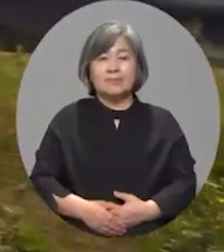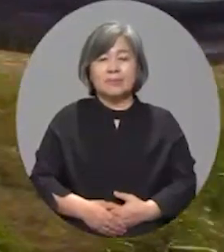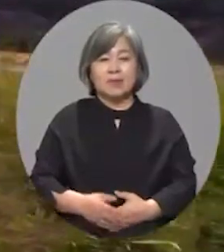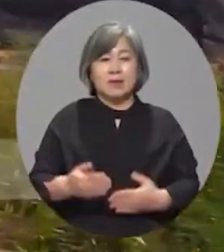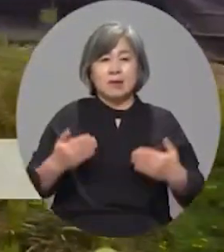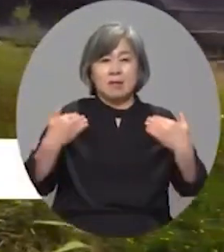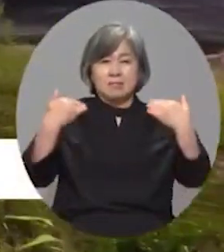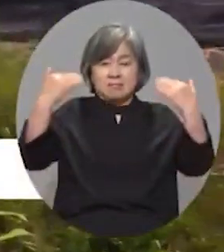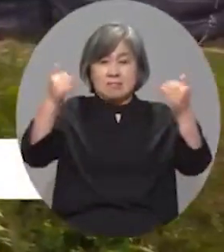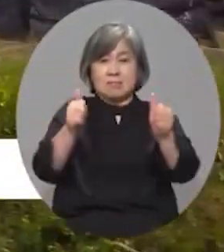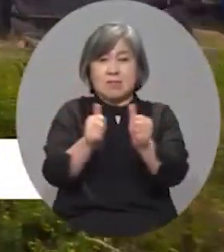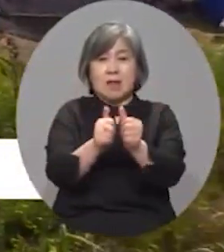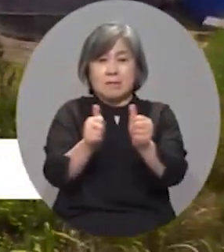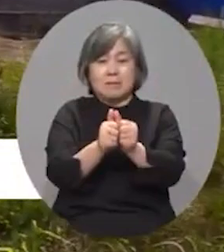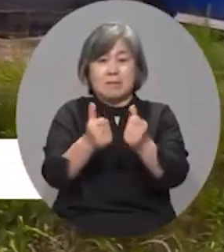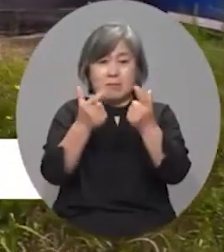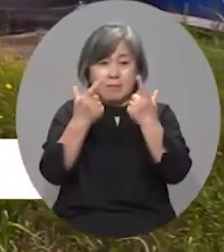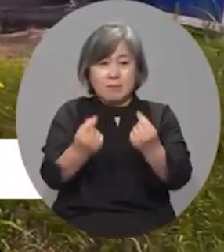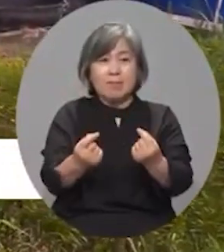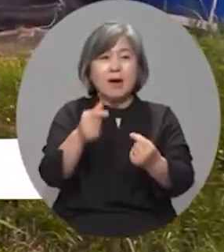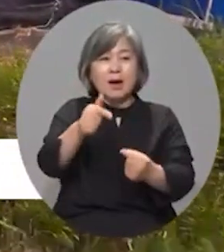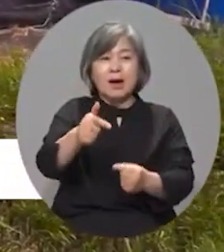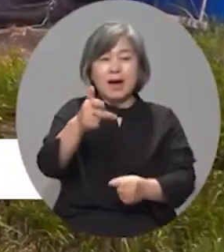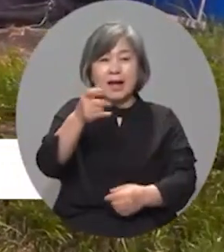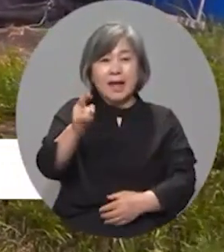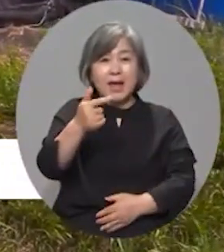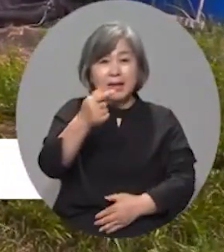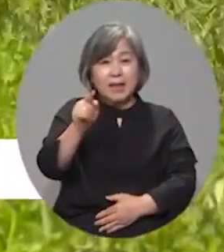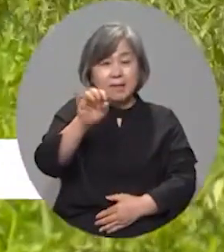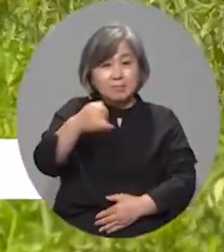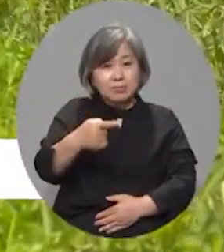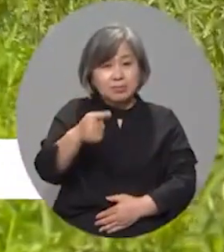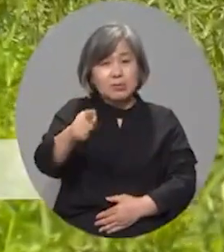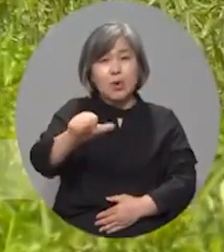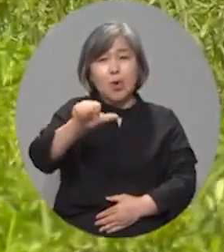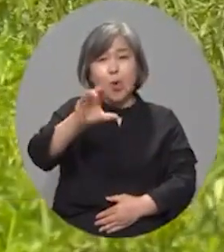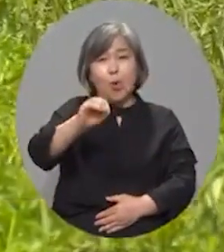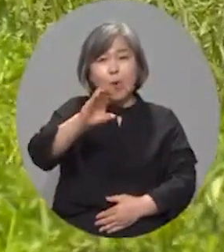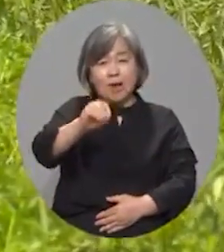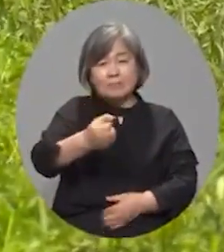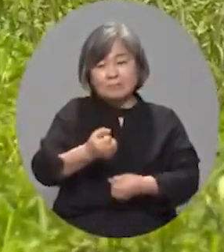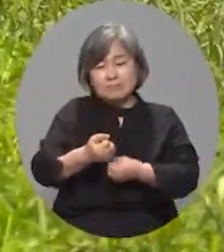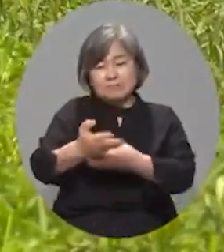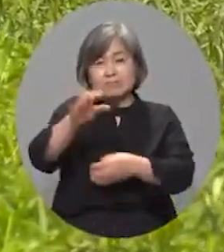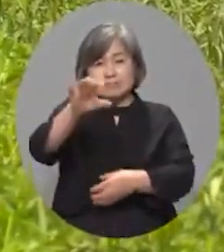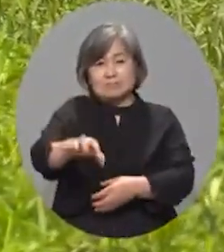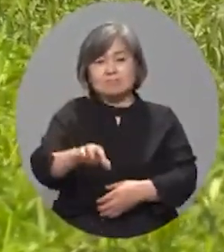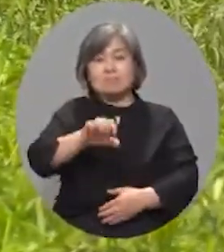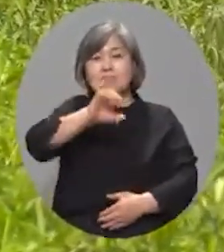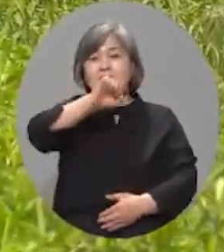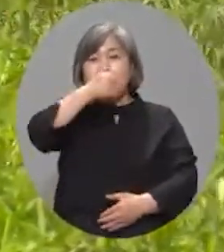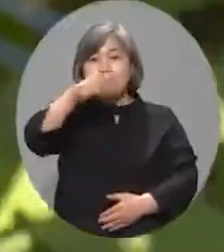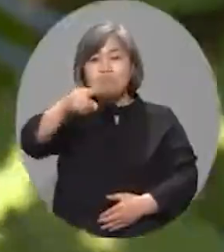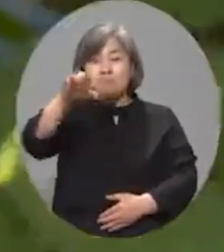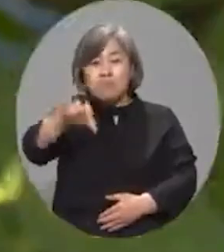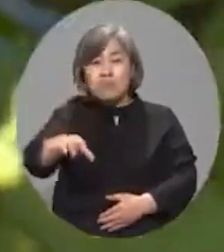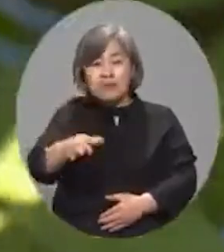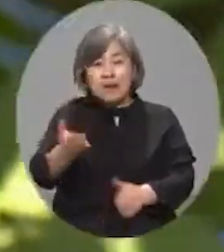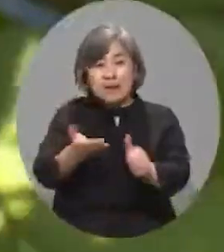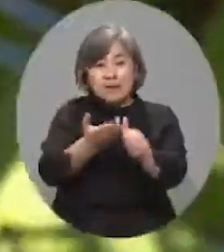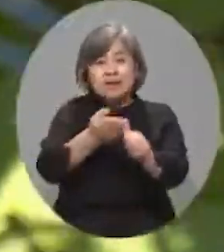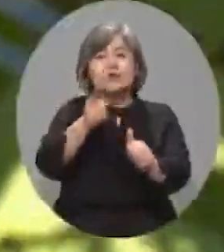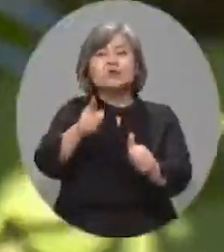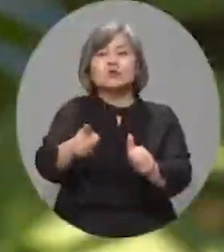성인 남성 키만큼 자란 캐나프가 새만금 5만여 제곱미터에 넘실댑니다. 아프리카가 원산지인 아열대